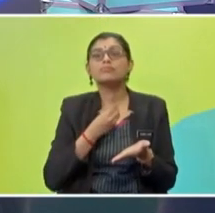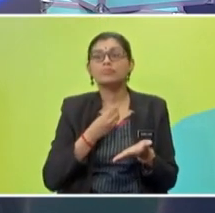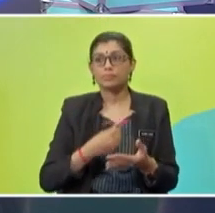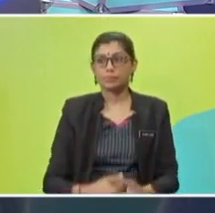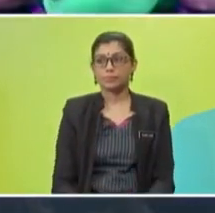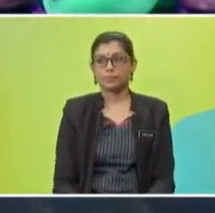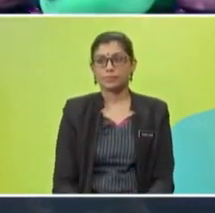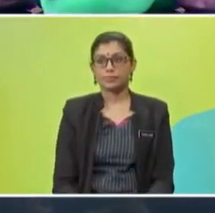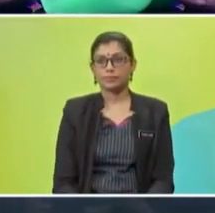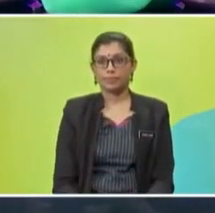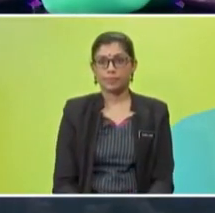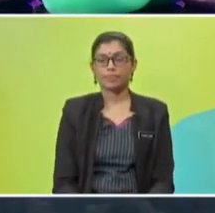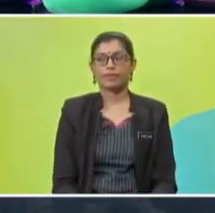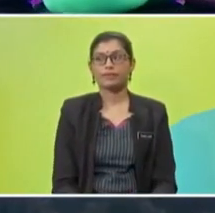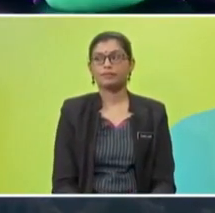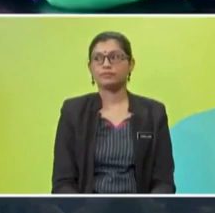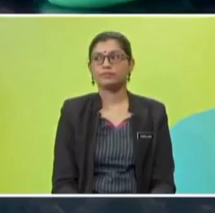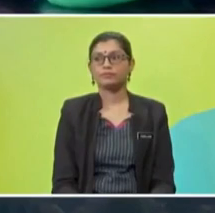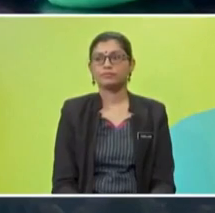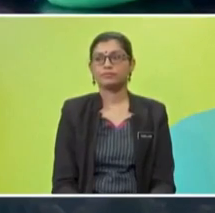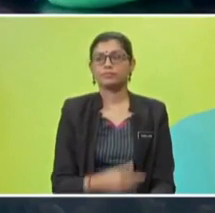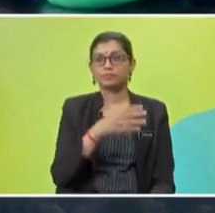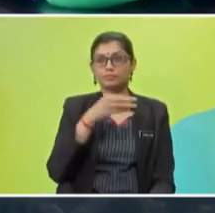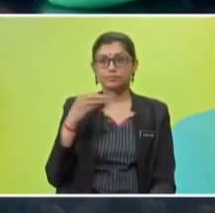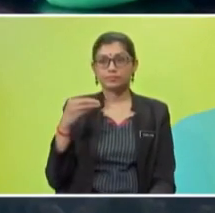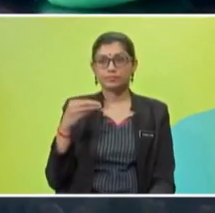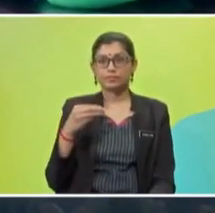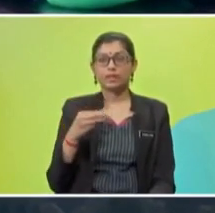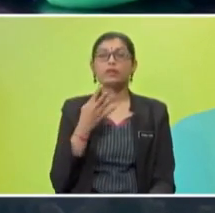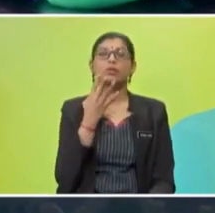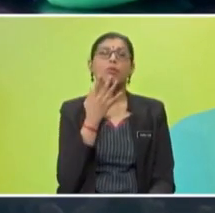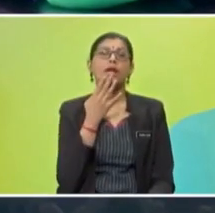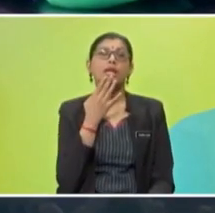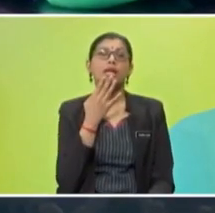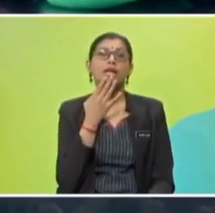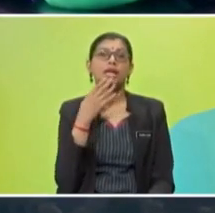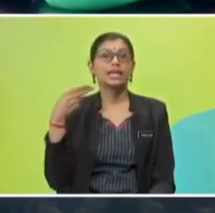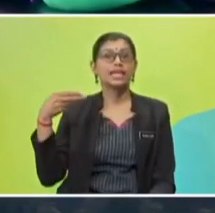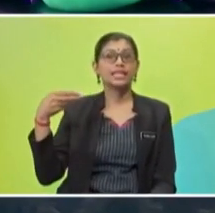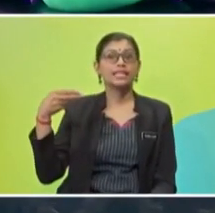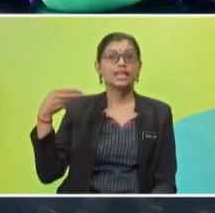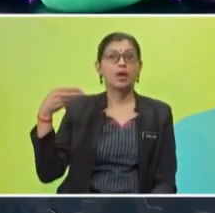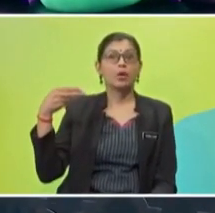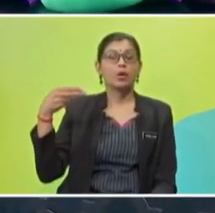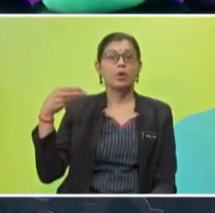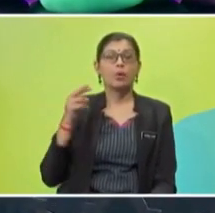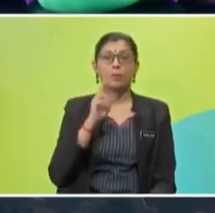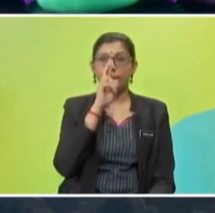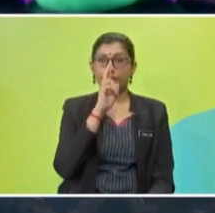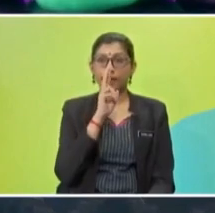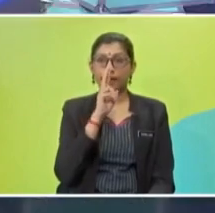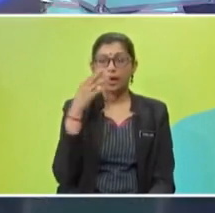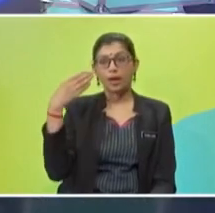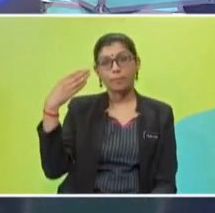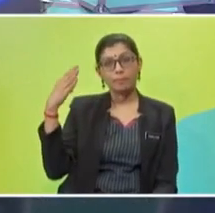oke oke oke dan juga warna hijau merah dan biru untuk